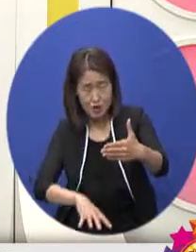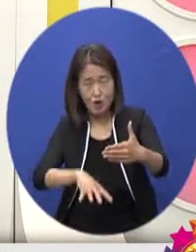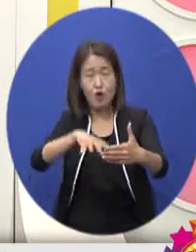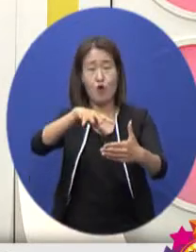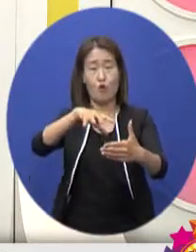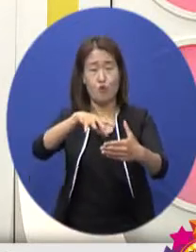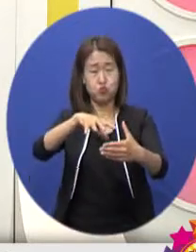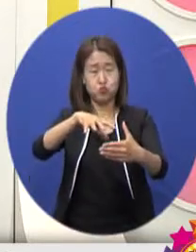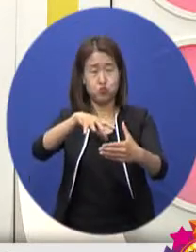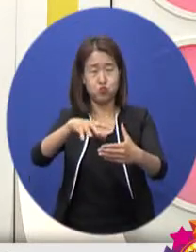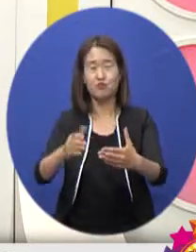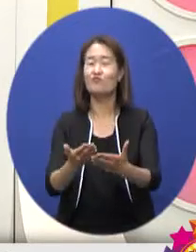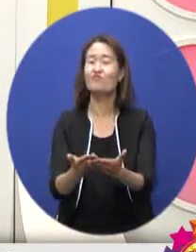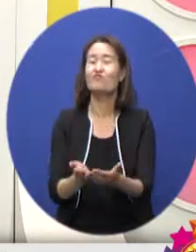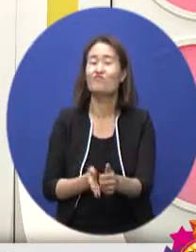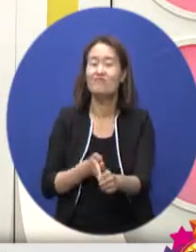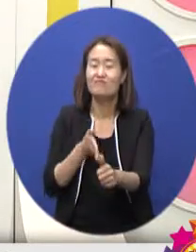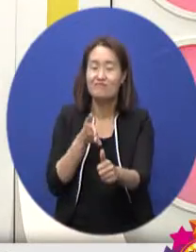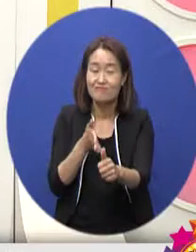향기를 채워보세요